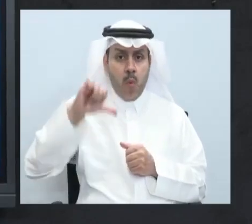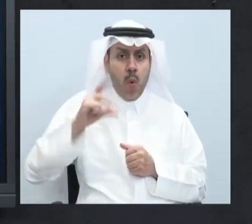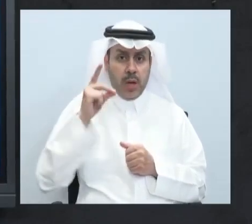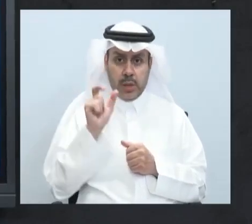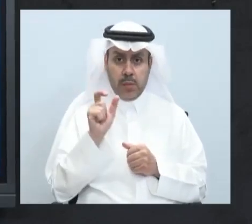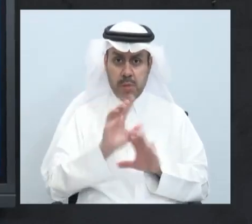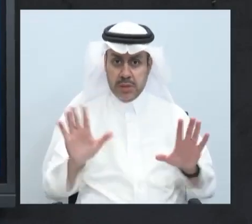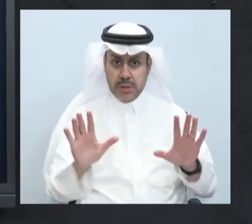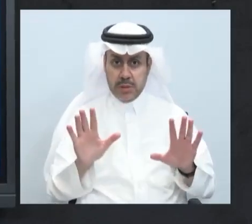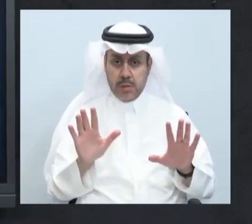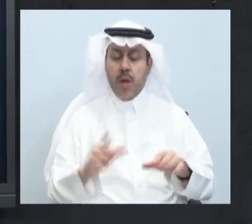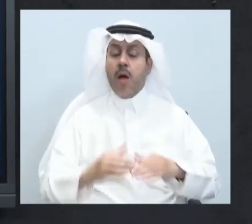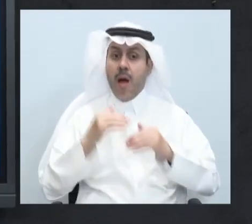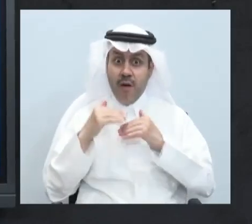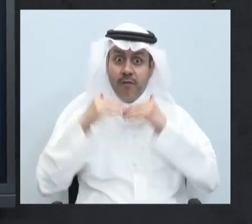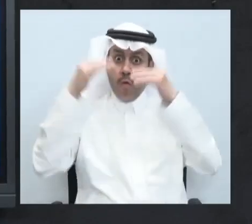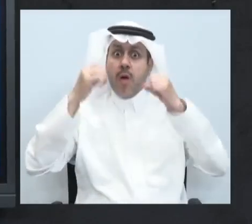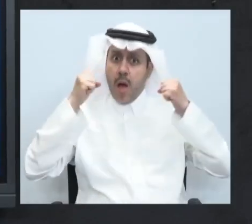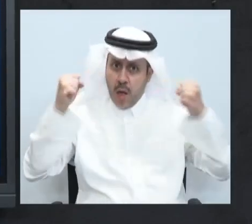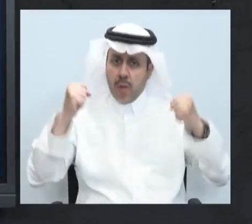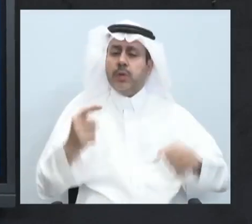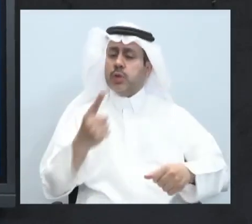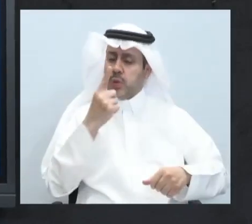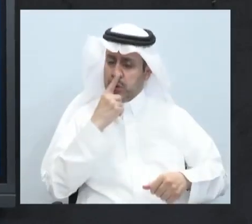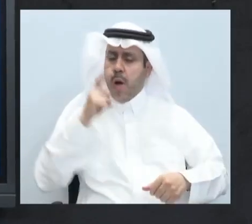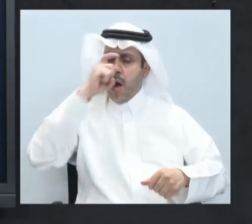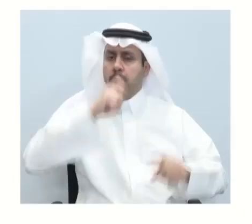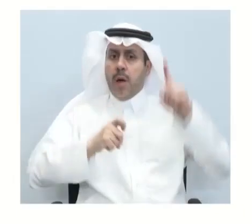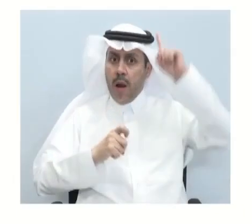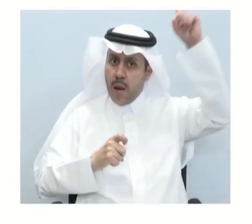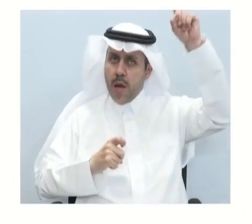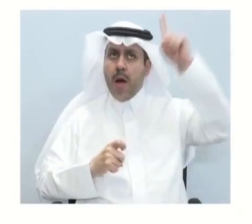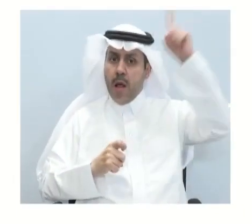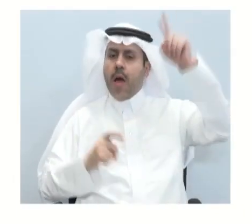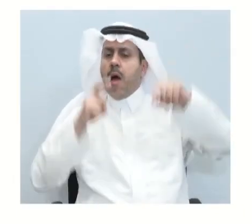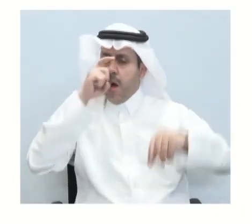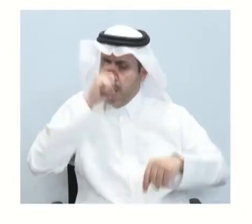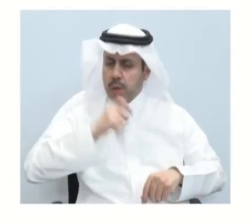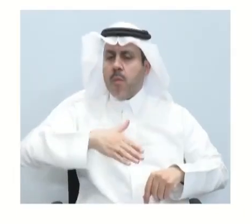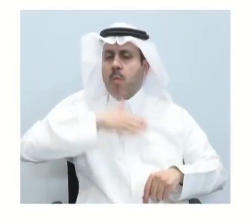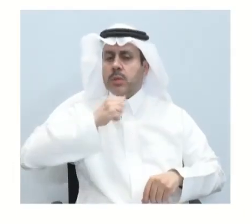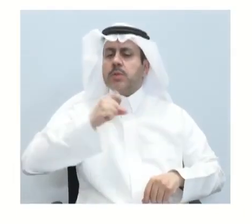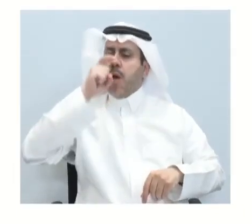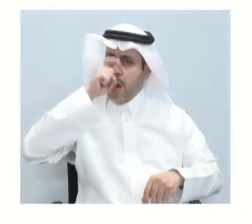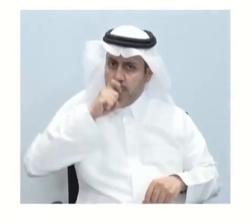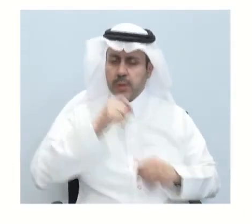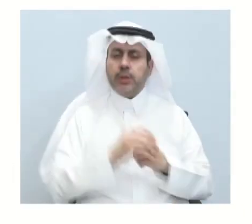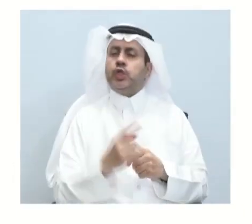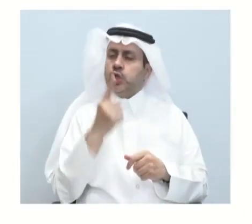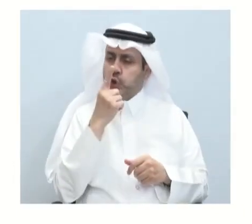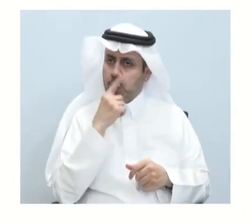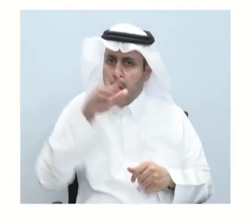هو اعظم من هذا الامر هو من باب استجابه لامر الله تعالى وامر رسوله صلى الله عليه